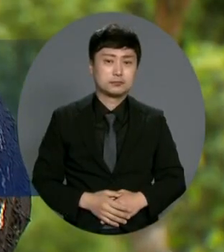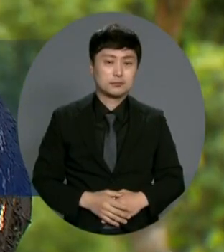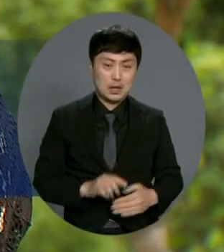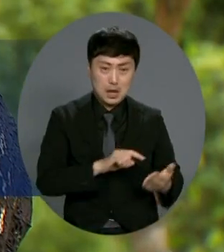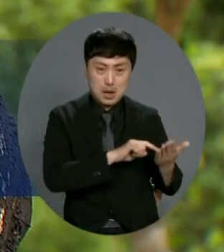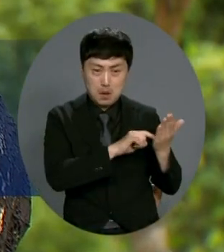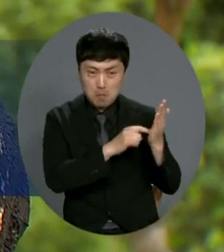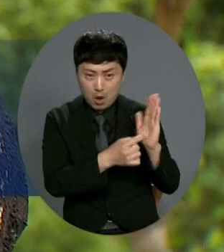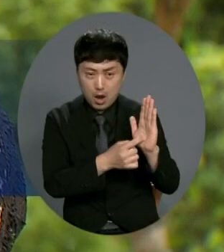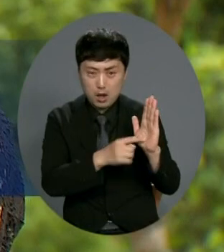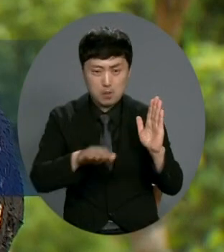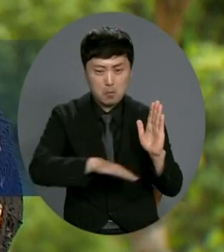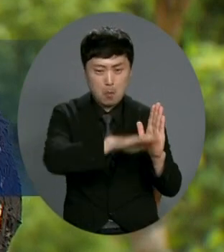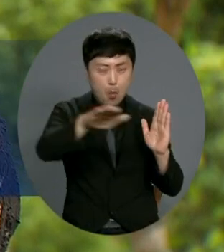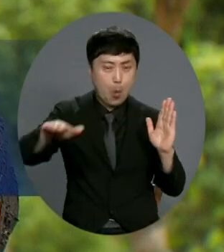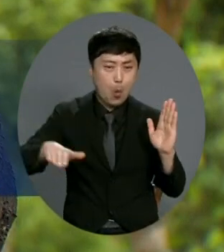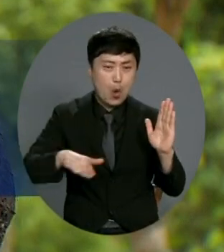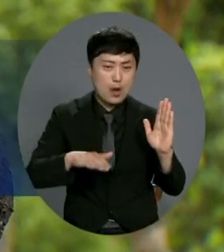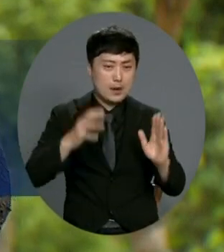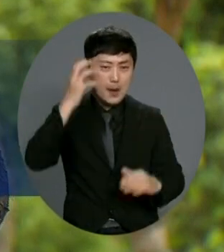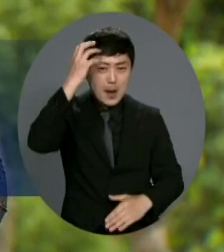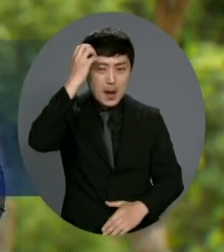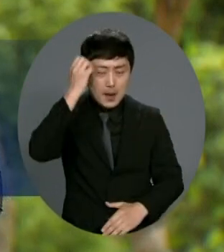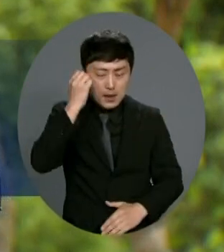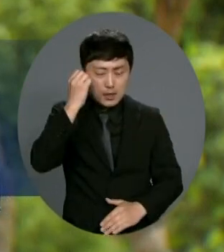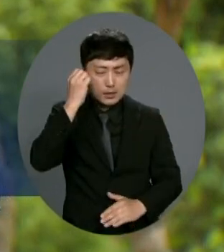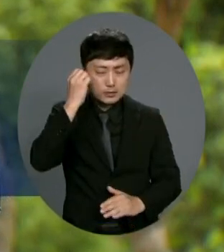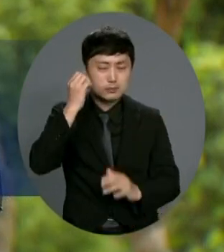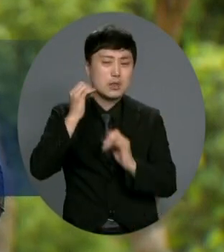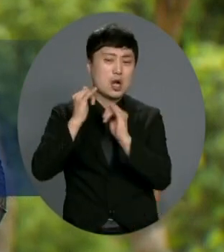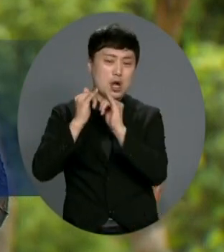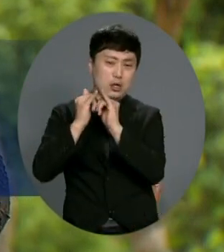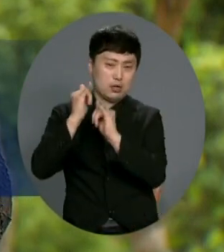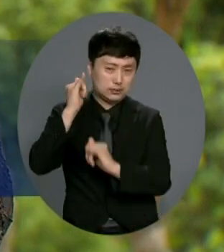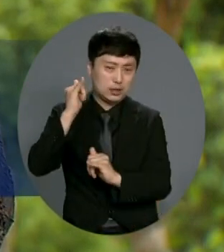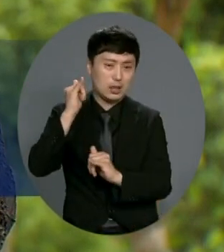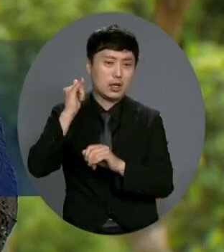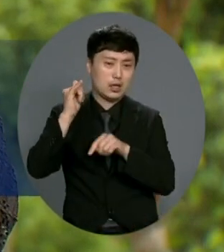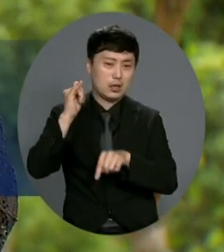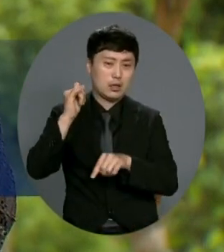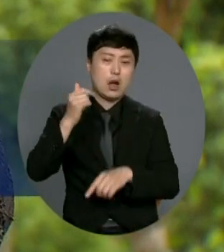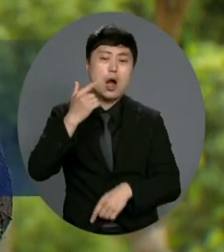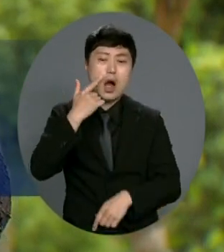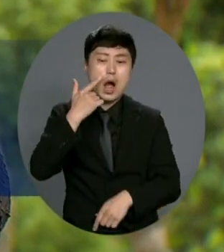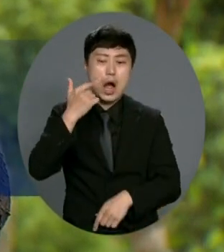이제는 모두가 기운하는 역사에 장으로 남고 아버지들이